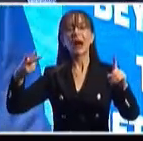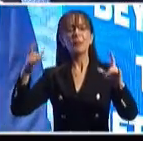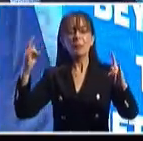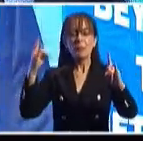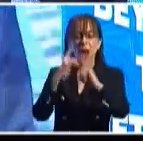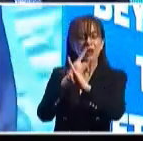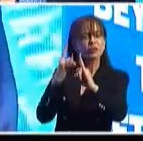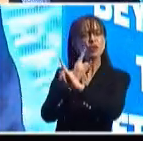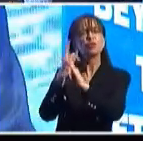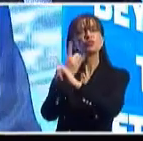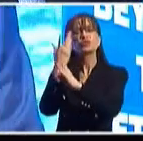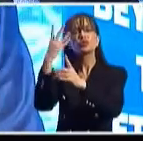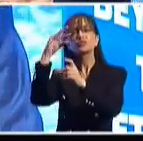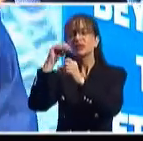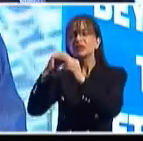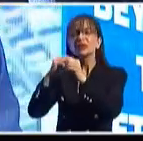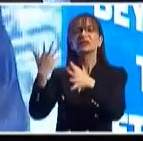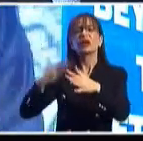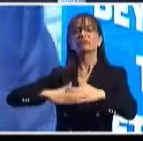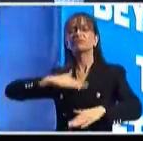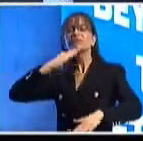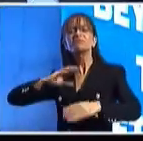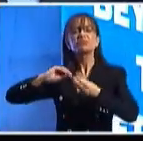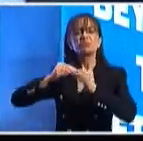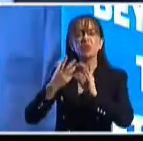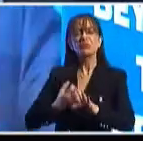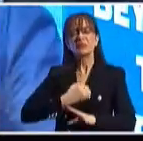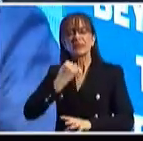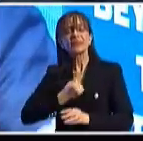metrobüsteki sorunu, sıkıntıyı, çileyi